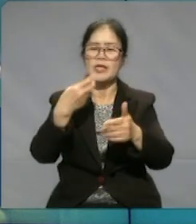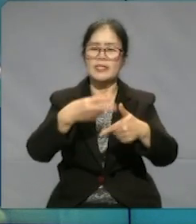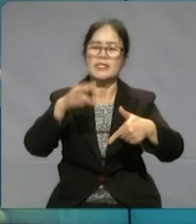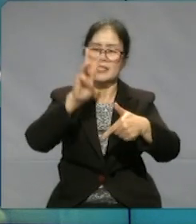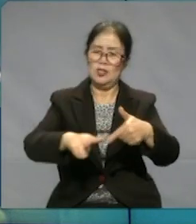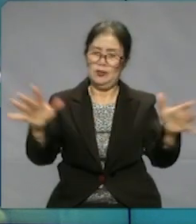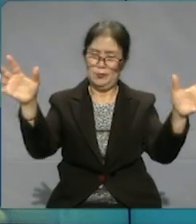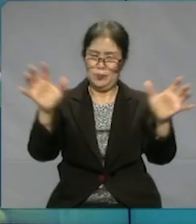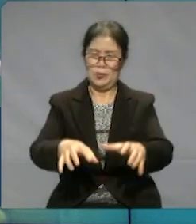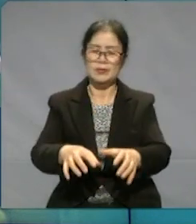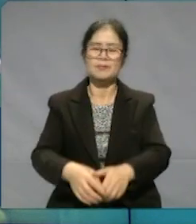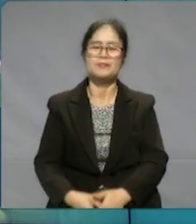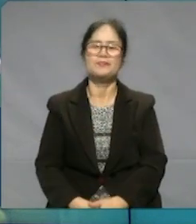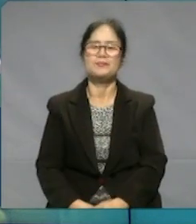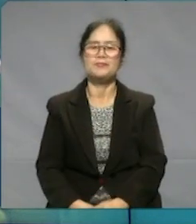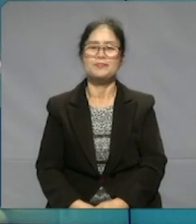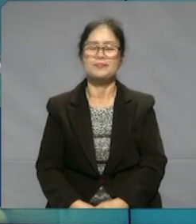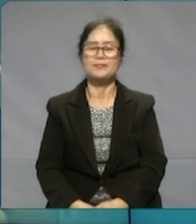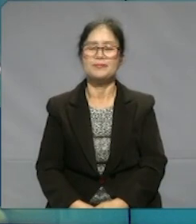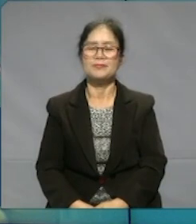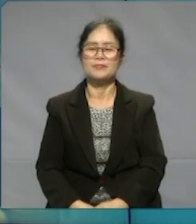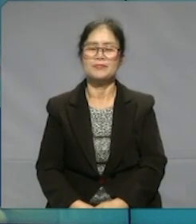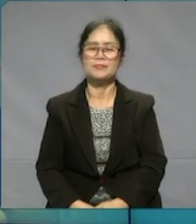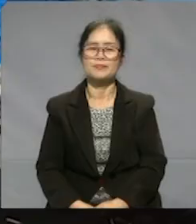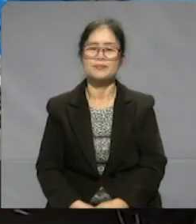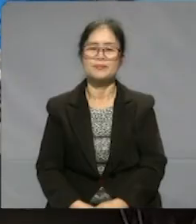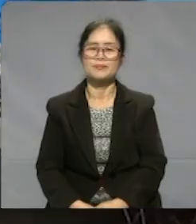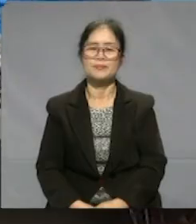인천에 모였습니다. 유승열 기자입니다.